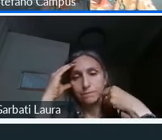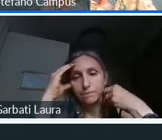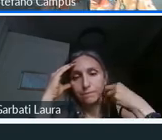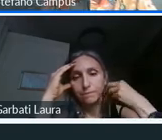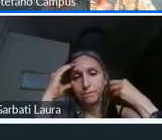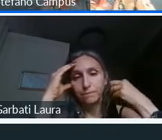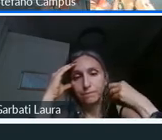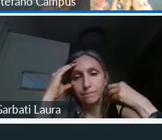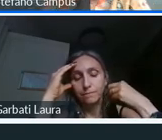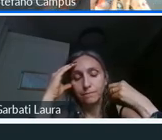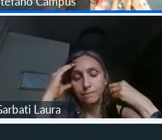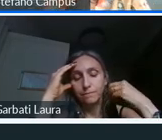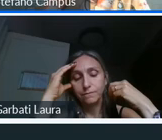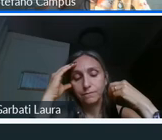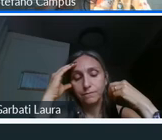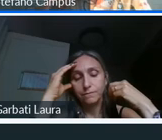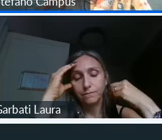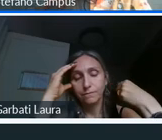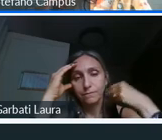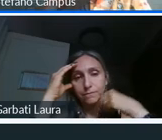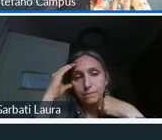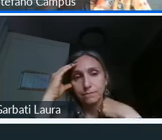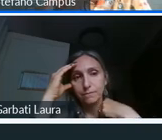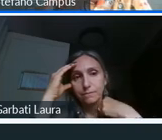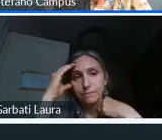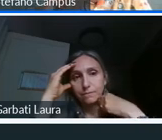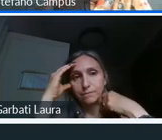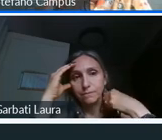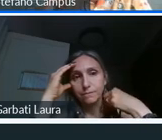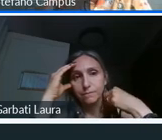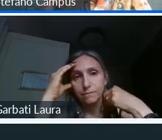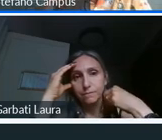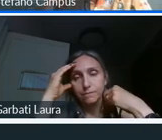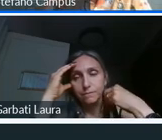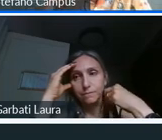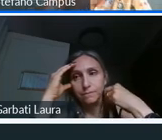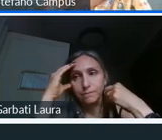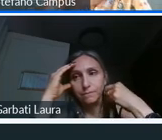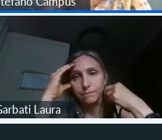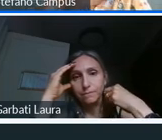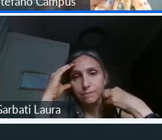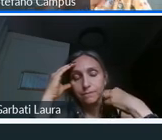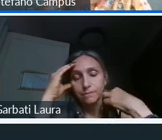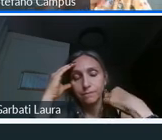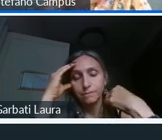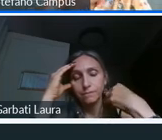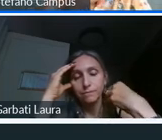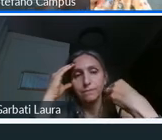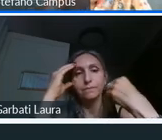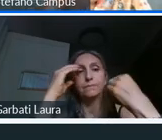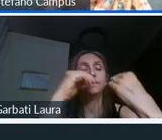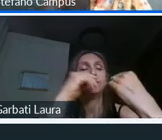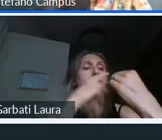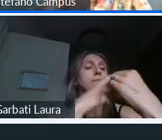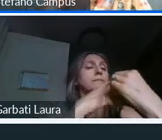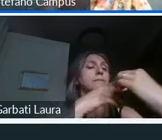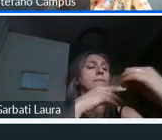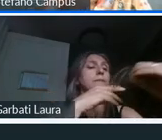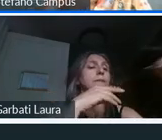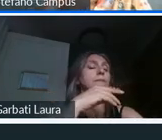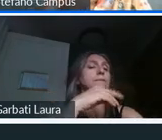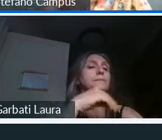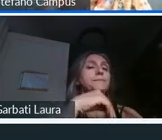della medicina stessa. Come vi dicevo, la componente